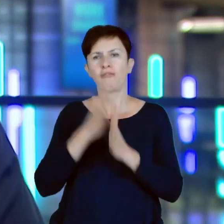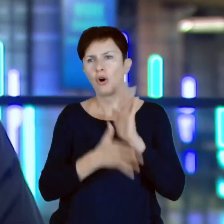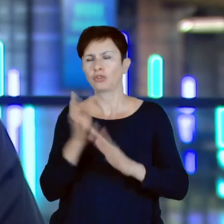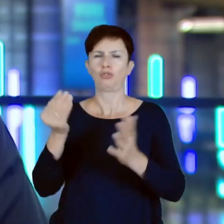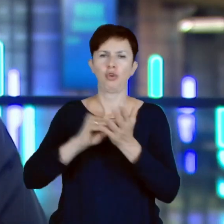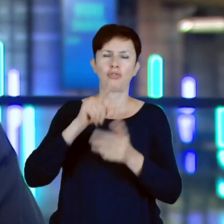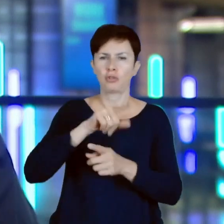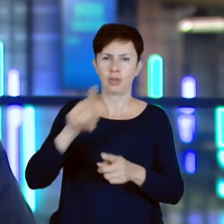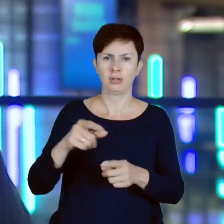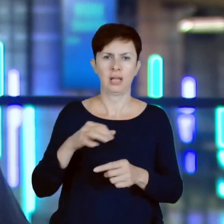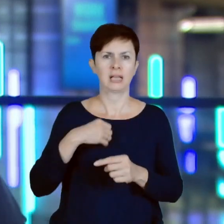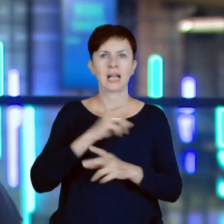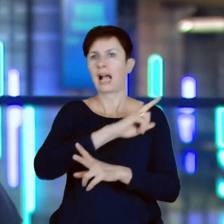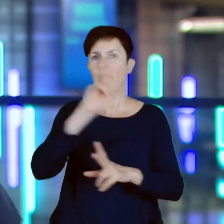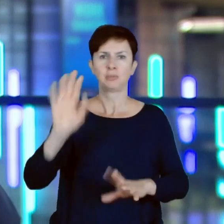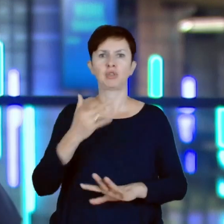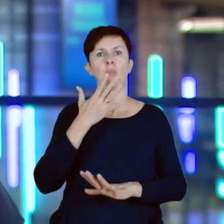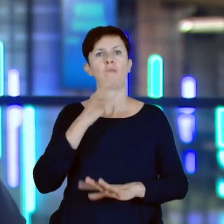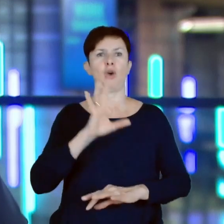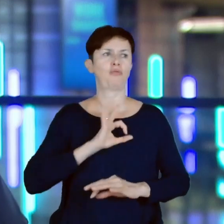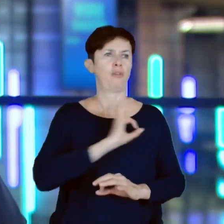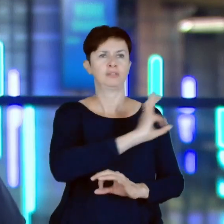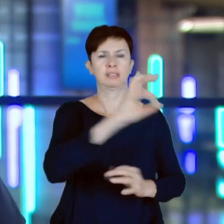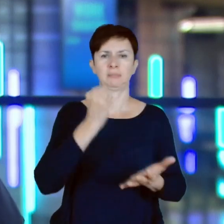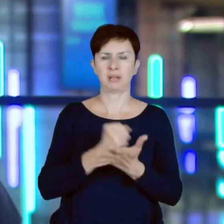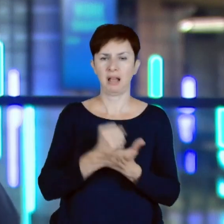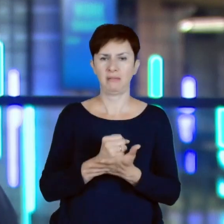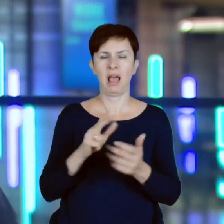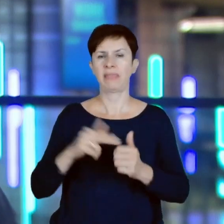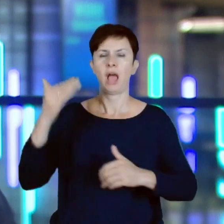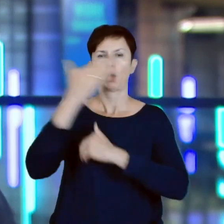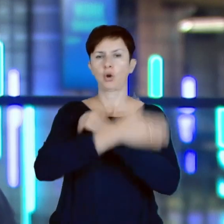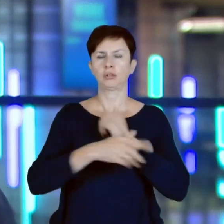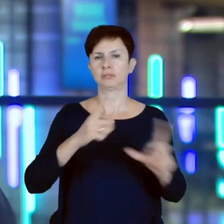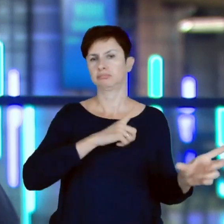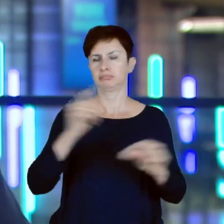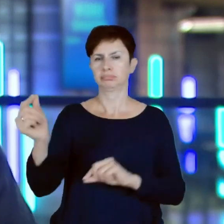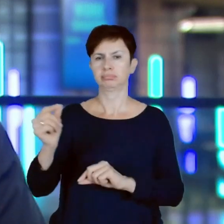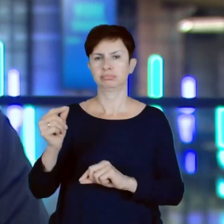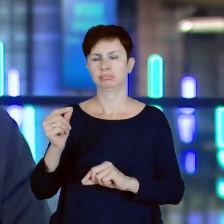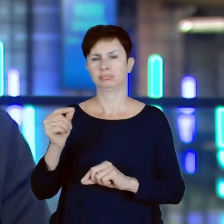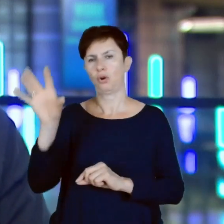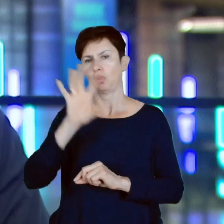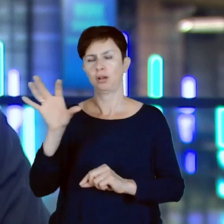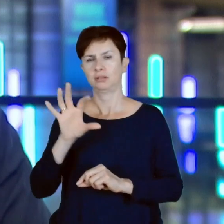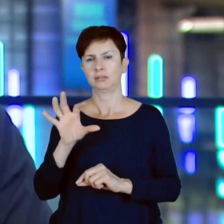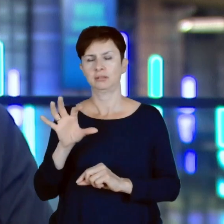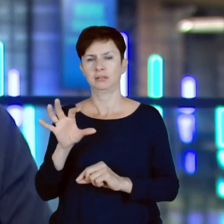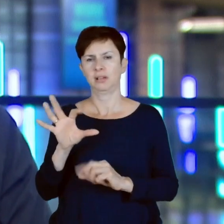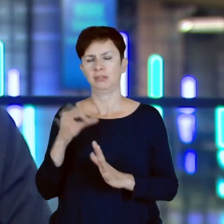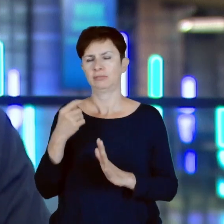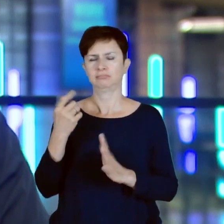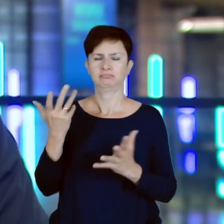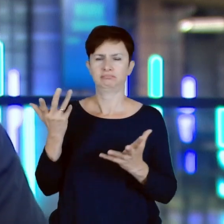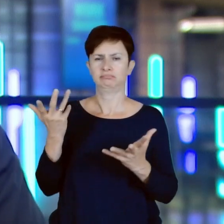o naszych sprawach i wszyscy na koniec idziemy oglądać, nie wiem, każdy ma swój ulubiony, jakiś taki guilty pleasure. Ja oglądam,